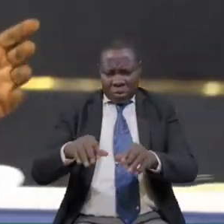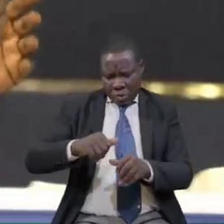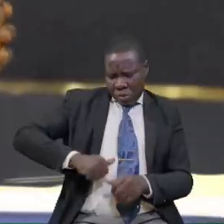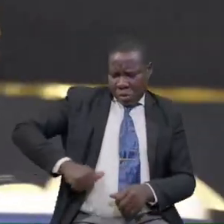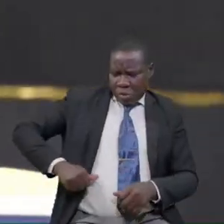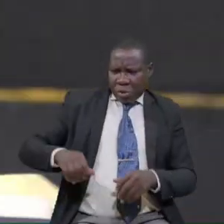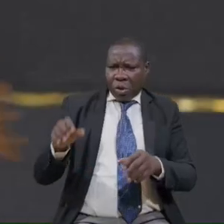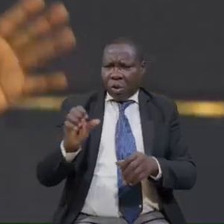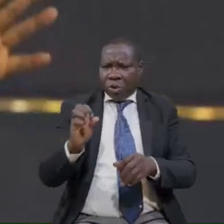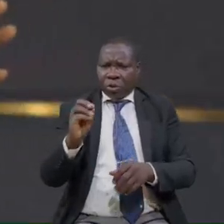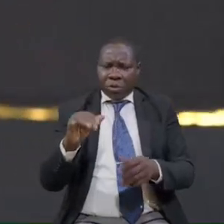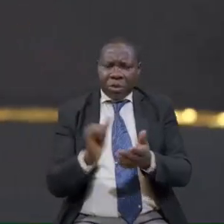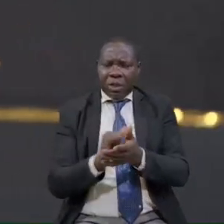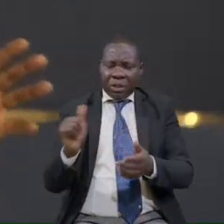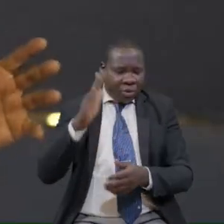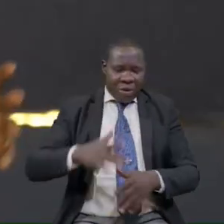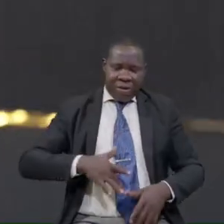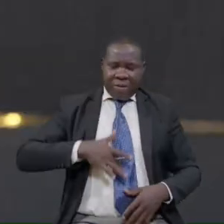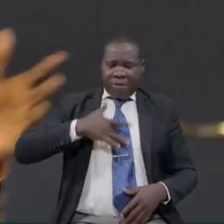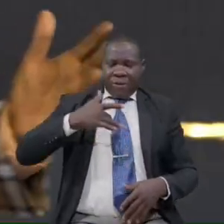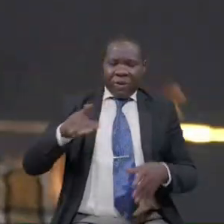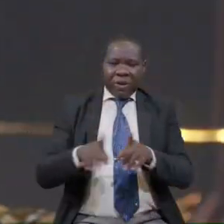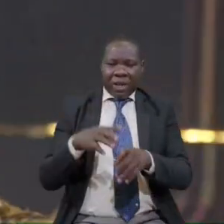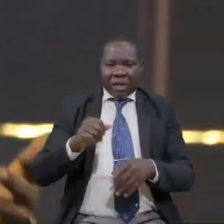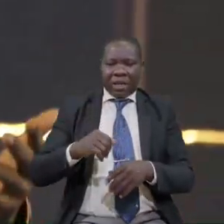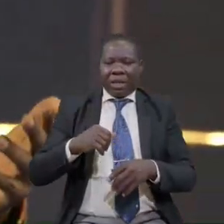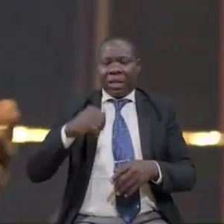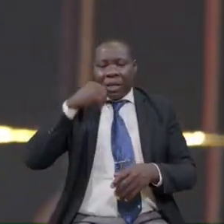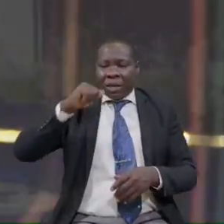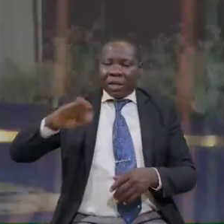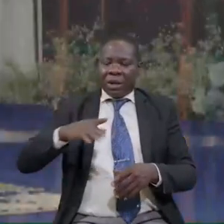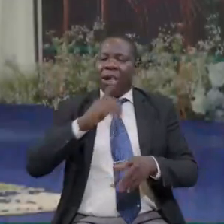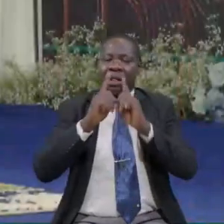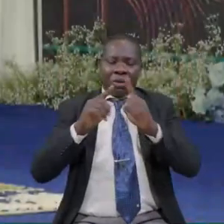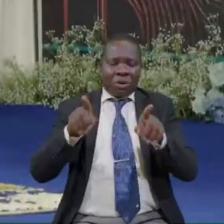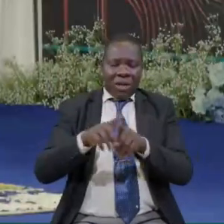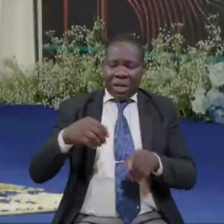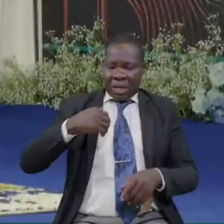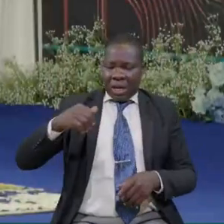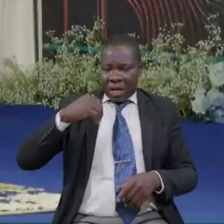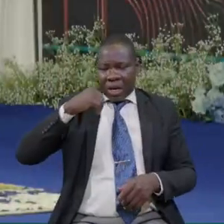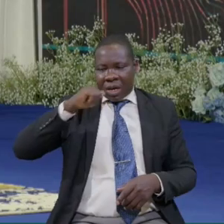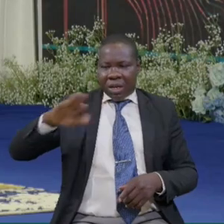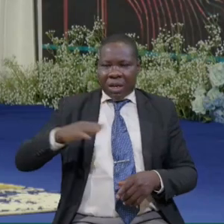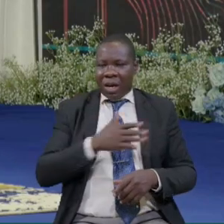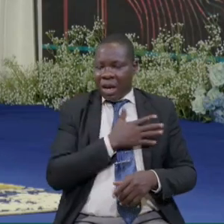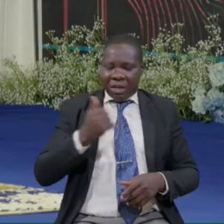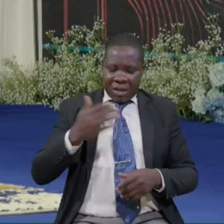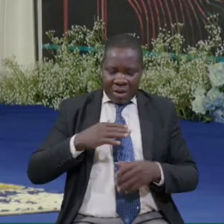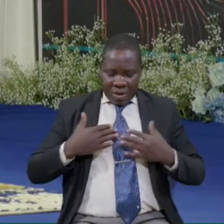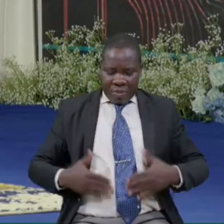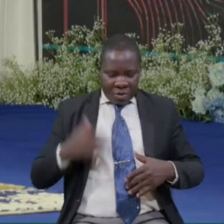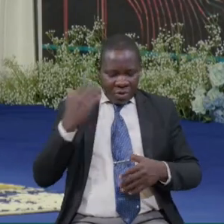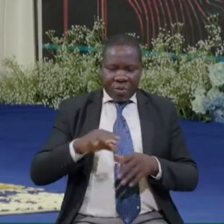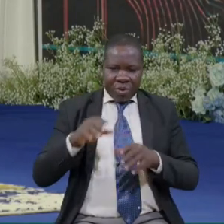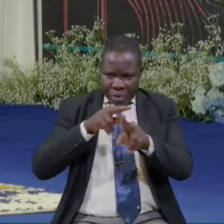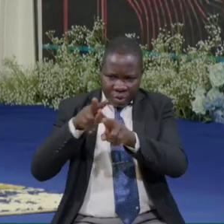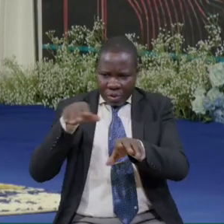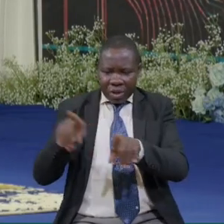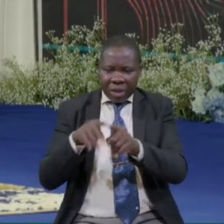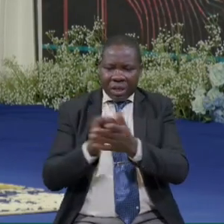des femmes, ils vont faire la chirurgie esthétique pour se montrer comme une femme, ils